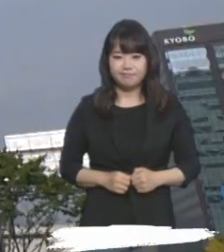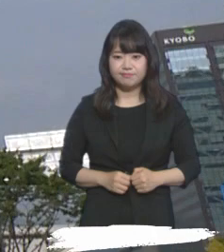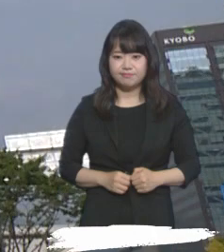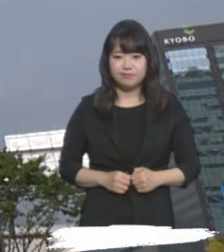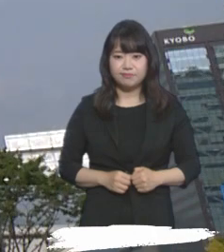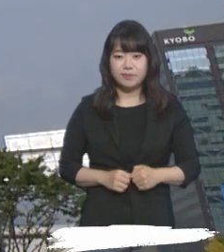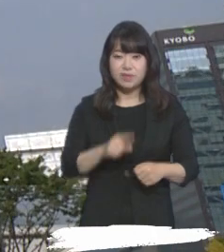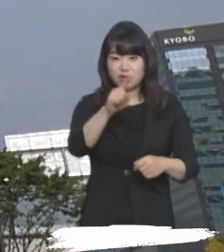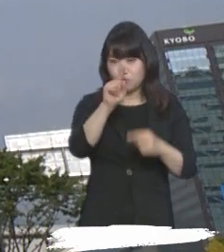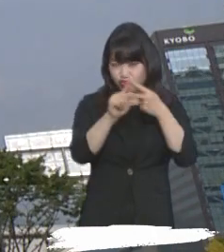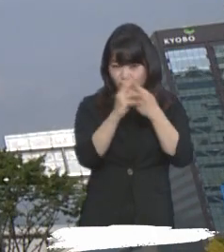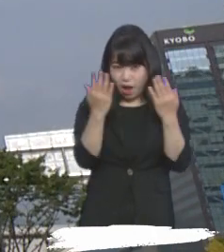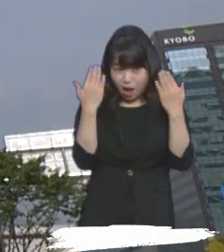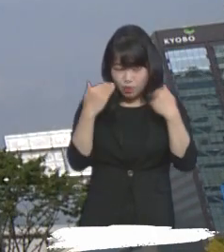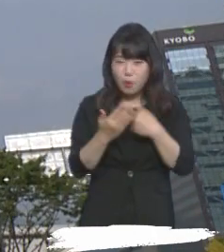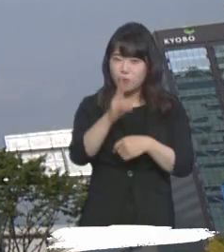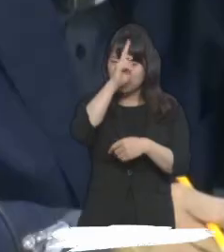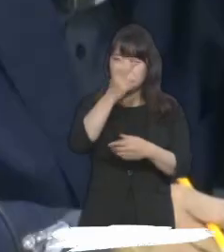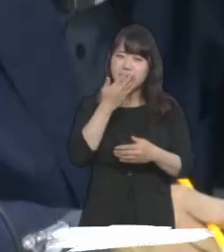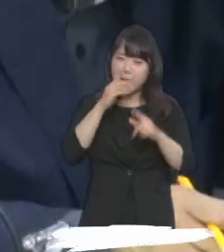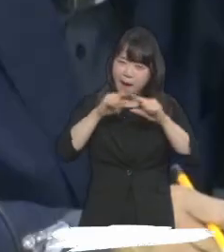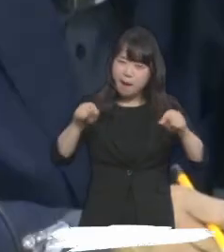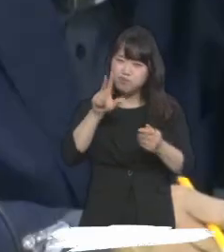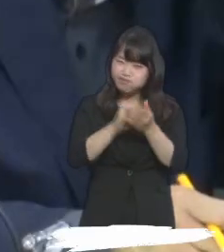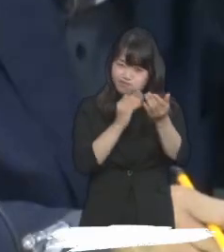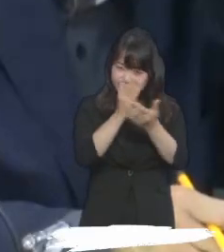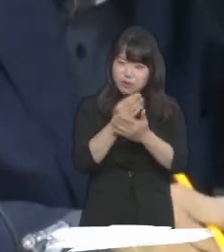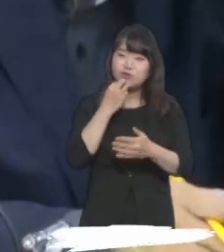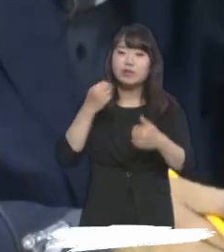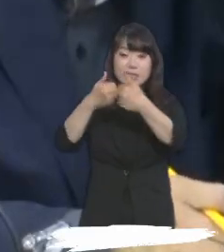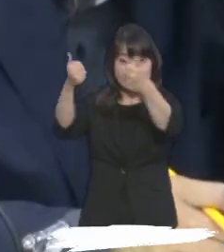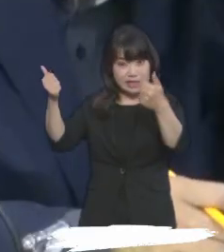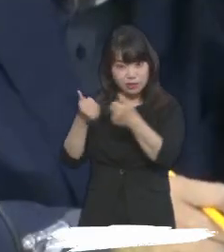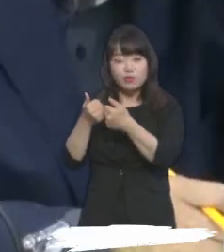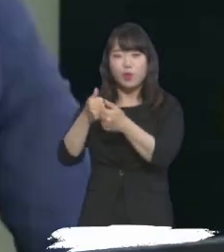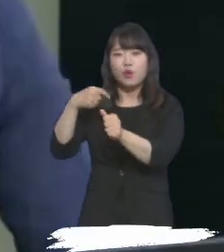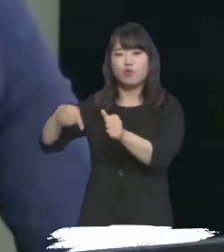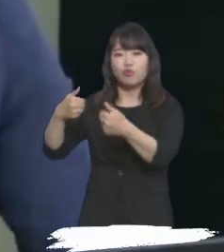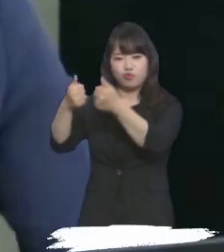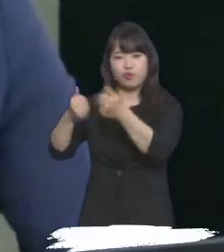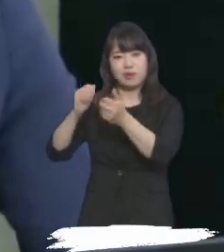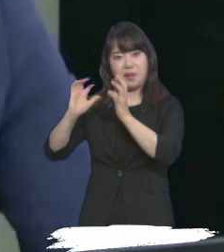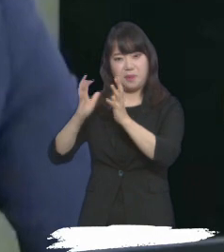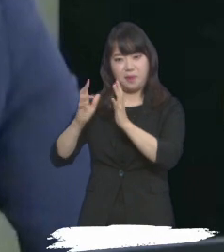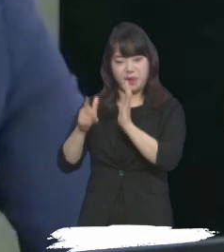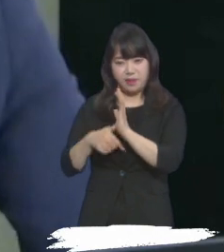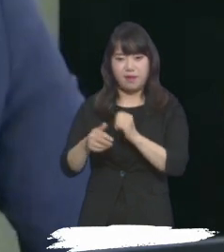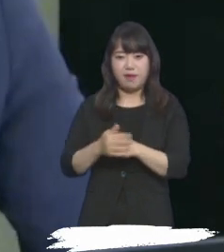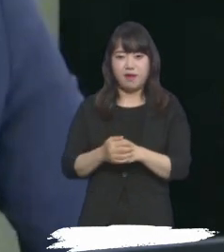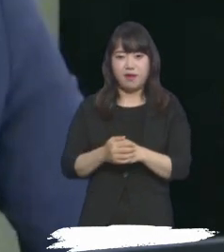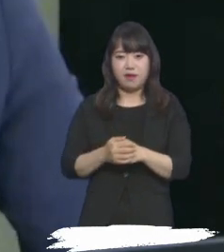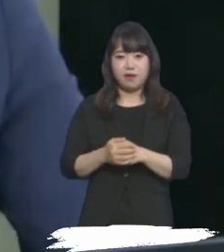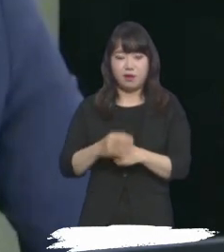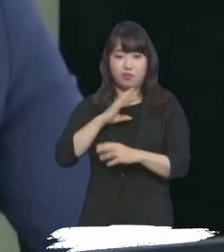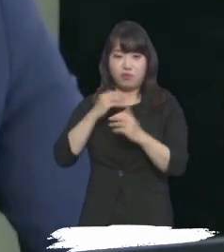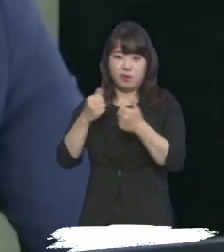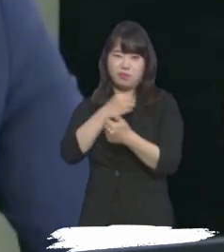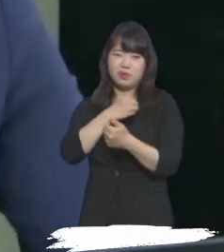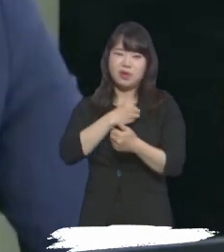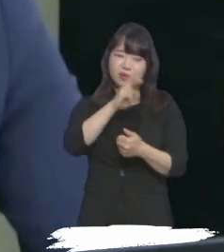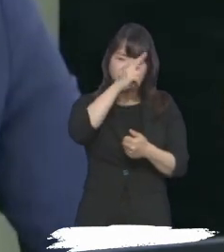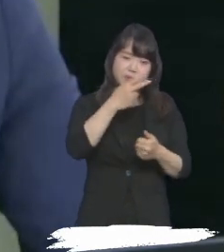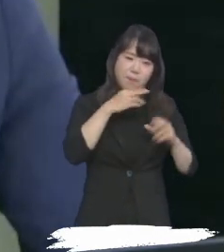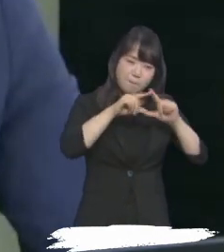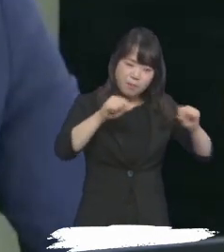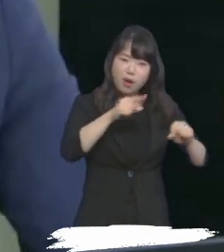중학교 부실급식 문제가 발생한 직후 열린 서울시의회 임시회 교육위원회. 고강민 의원이 부실한 급식